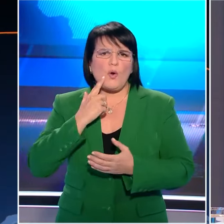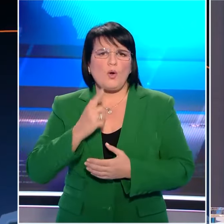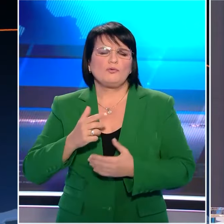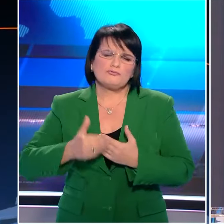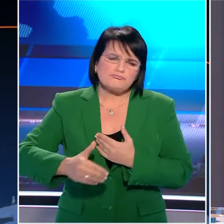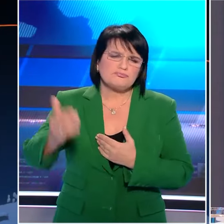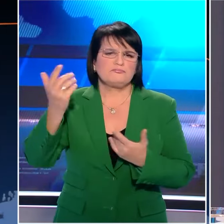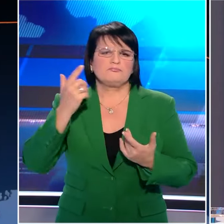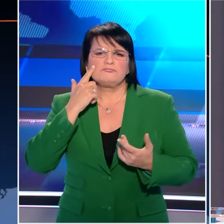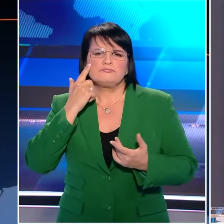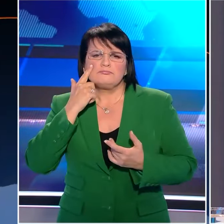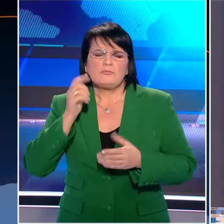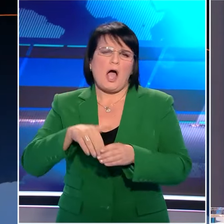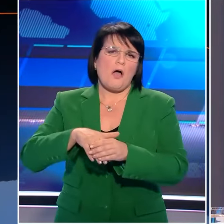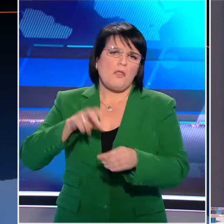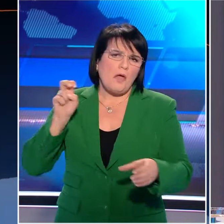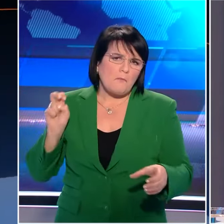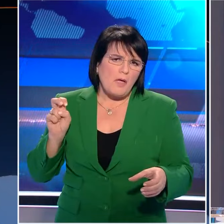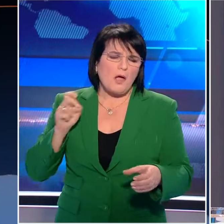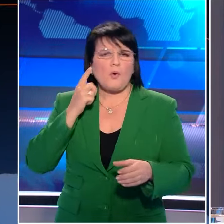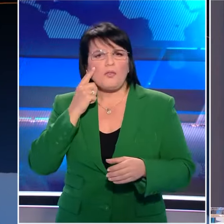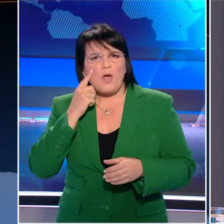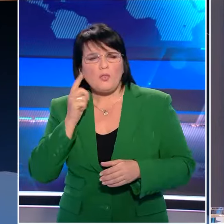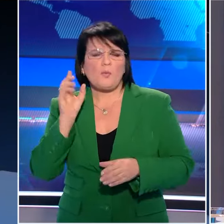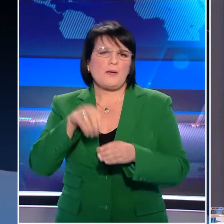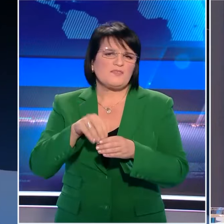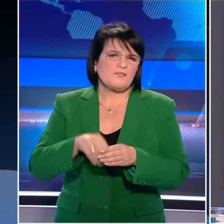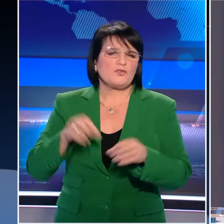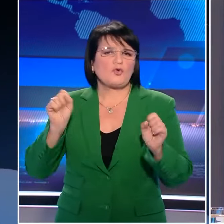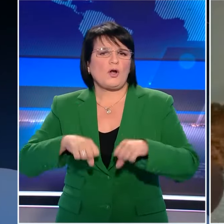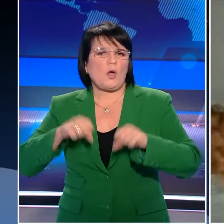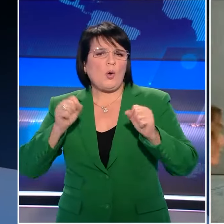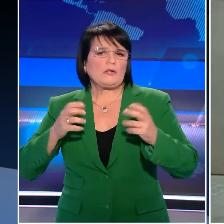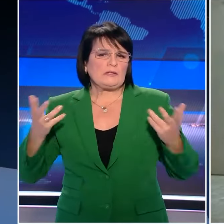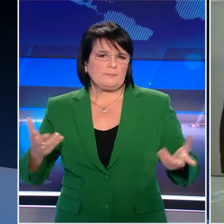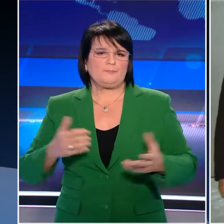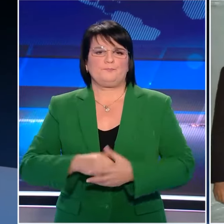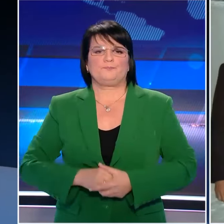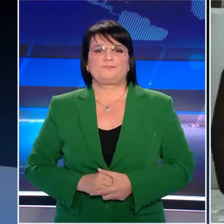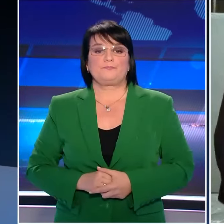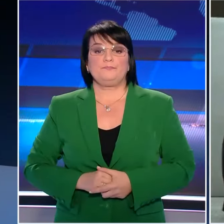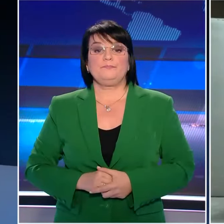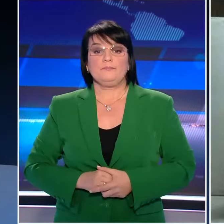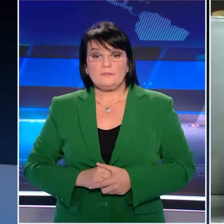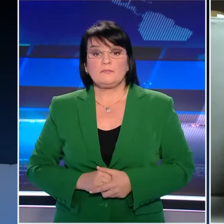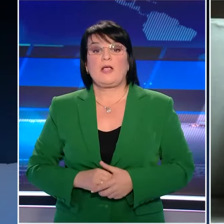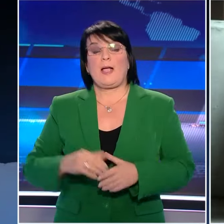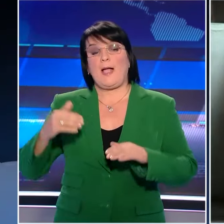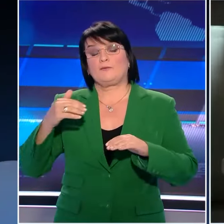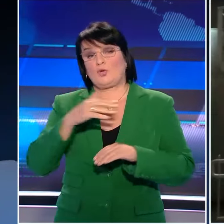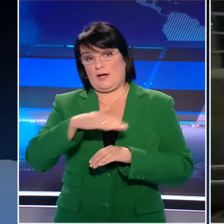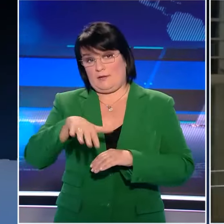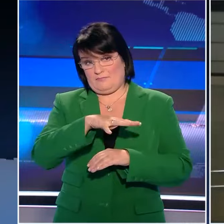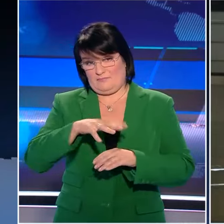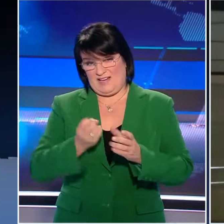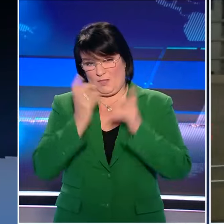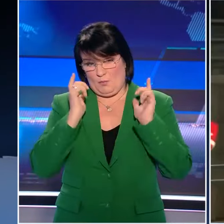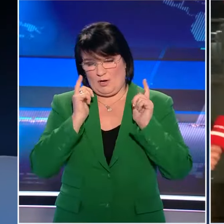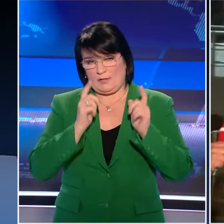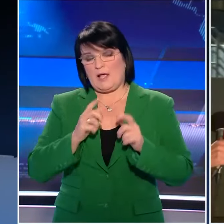αν θα απέχω, αν θα υπερψηφίσω ή αν θα καταψηφίσω. Μετά τις εντατικές ζυμώσεις στην Πειραιώς, μπορεί κάποιες